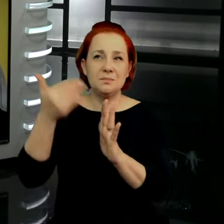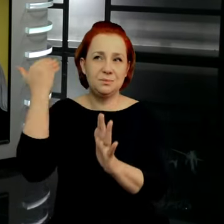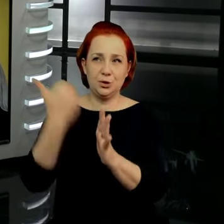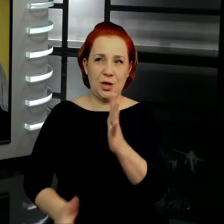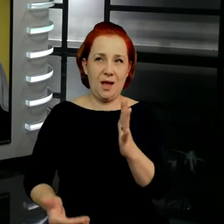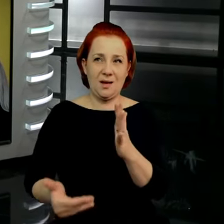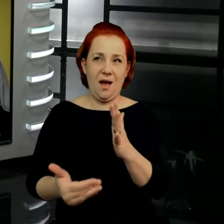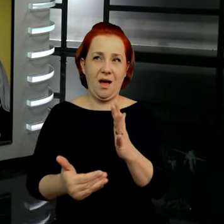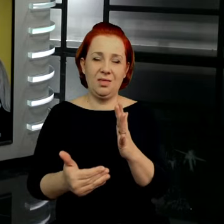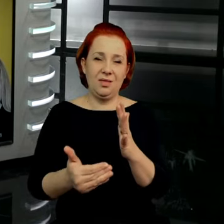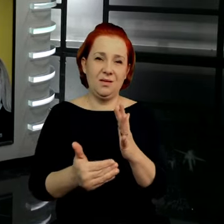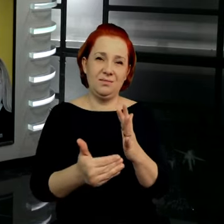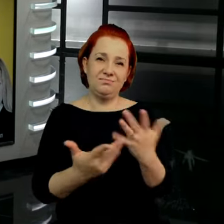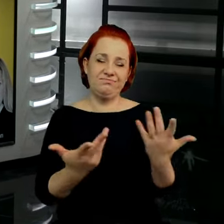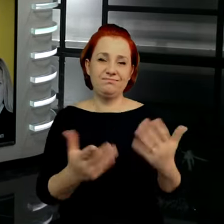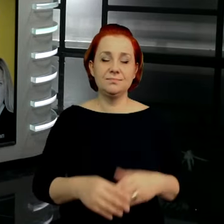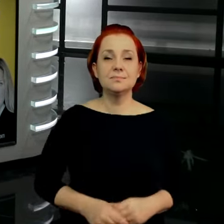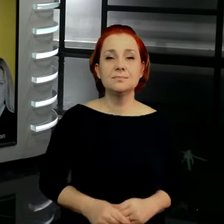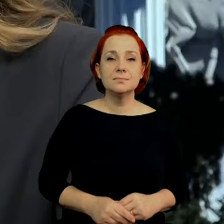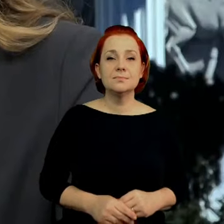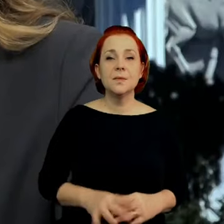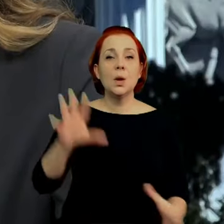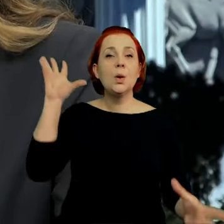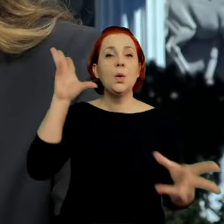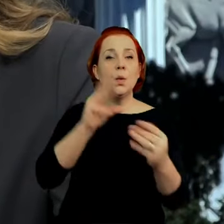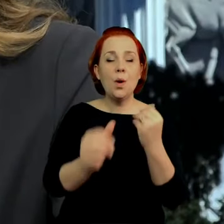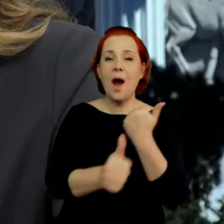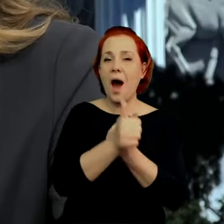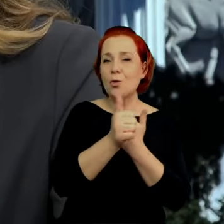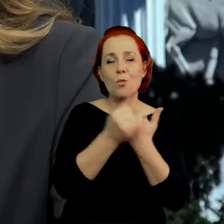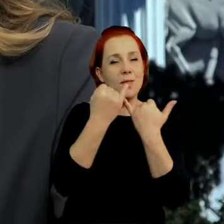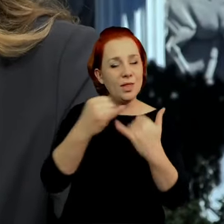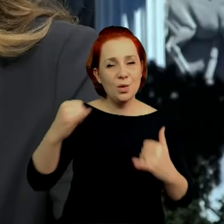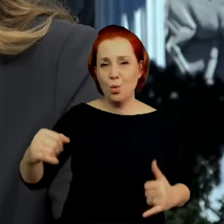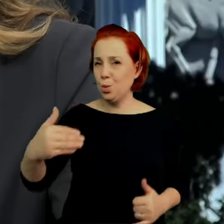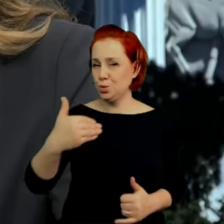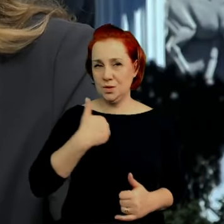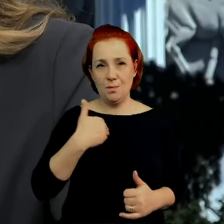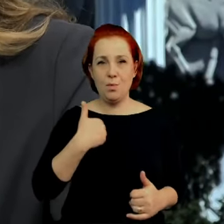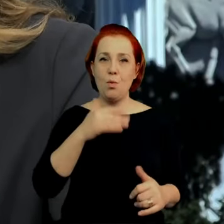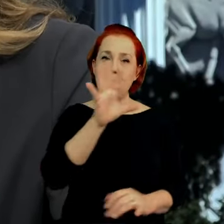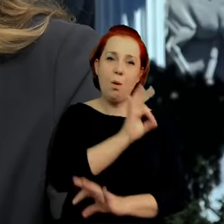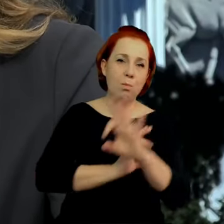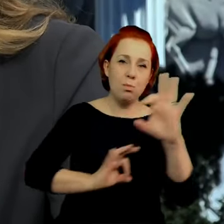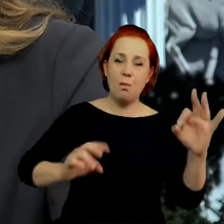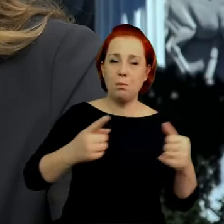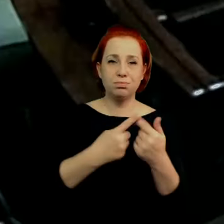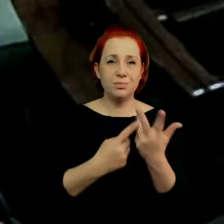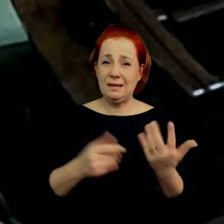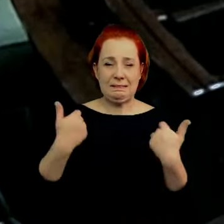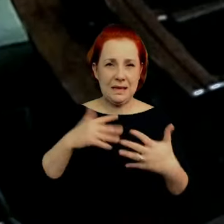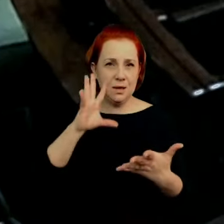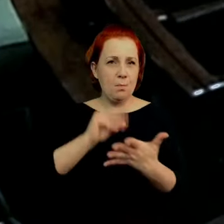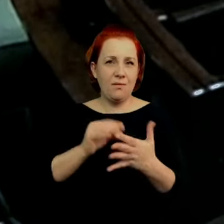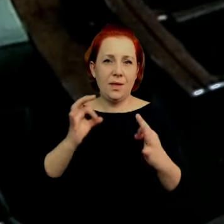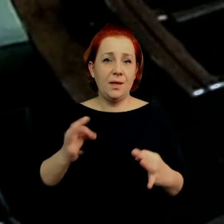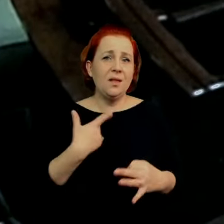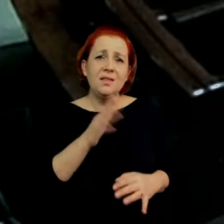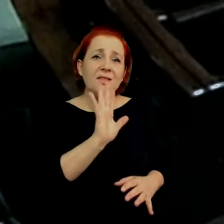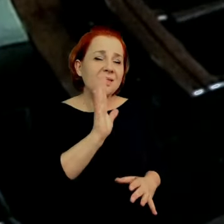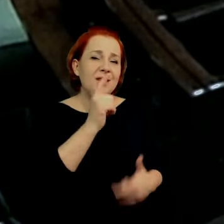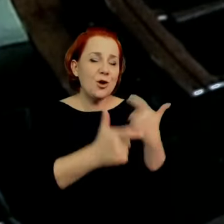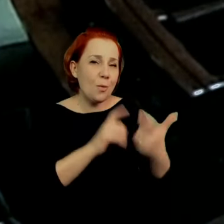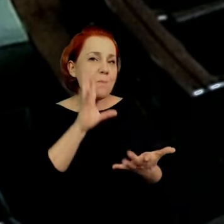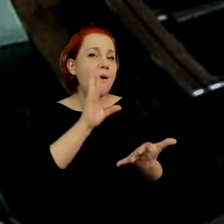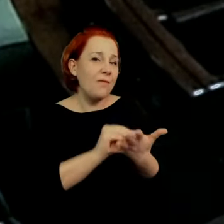Są argumenty, które przez ostatnie miesiące padały, tak? Ja nie mam zamiaru ich tutaj powtarzać, ale też... Ale proszę nie powtarzać. Pani zna Hołownię, więc